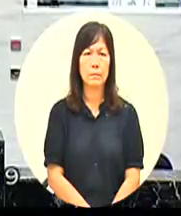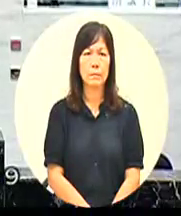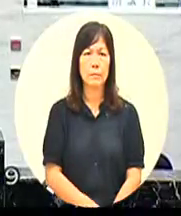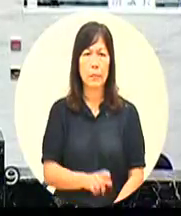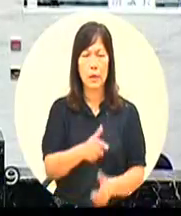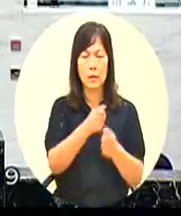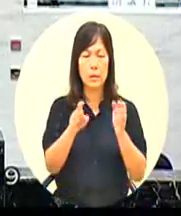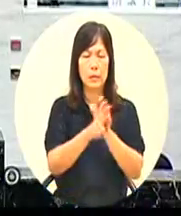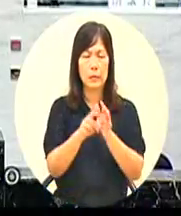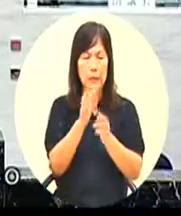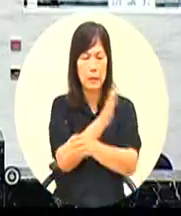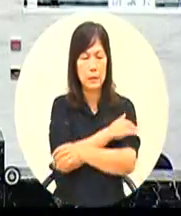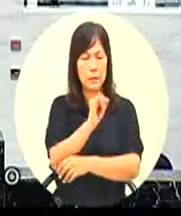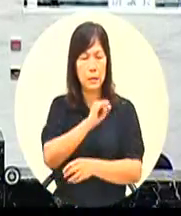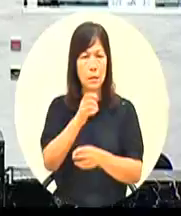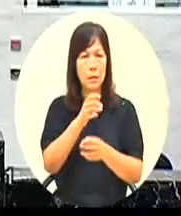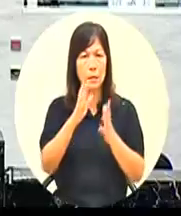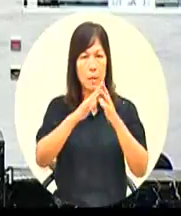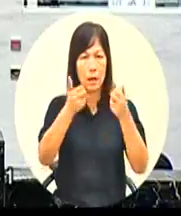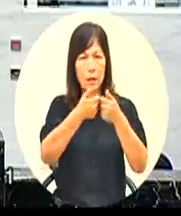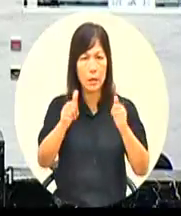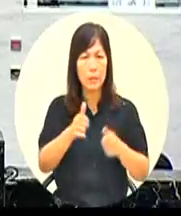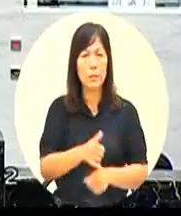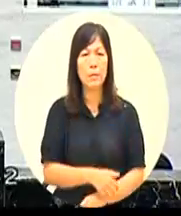谢谢梅娟议员。